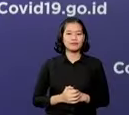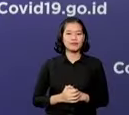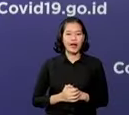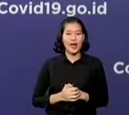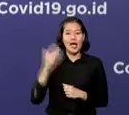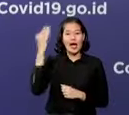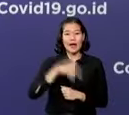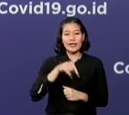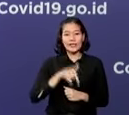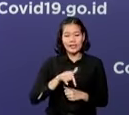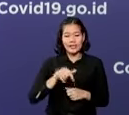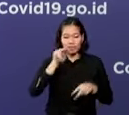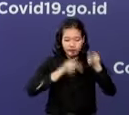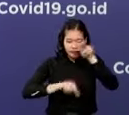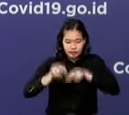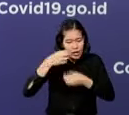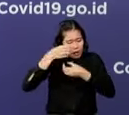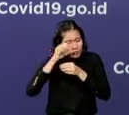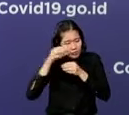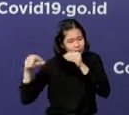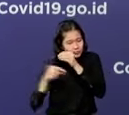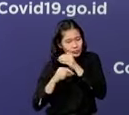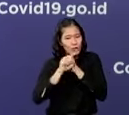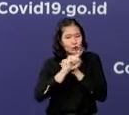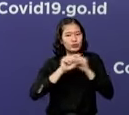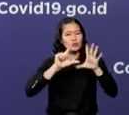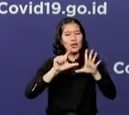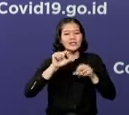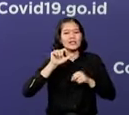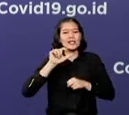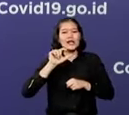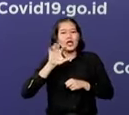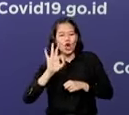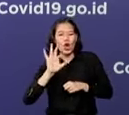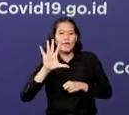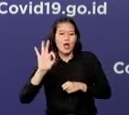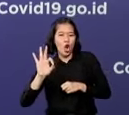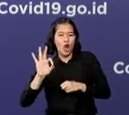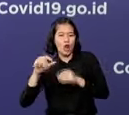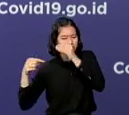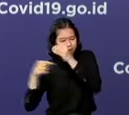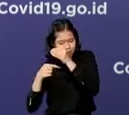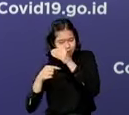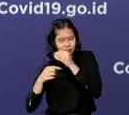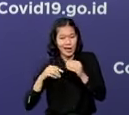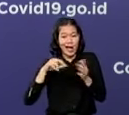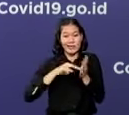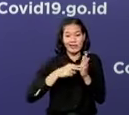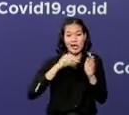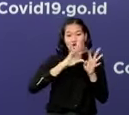Hari ini kita melakukan pemeriksaan 17.052 spesimen. Sehingga total yang kita